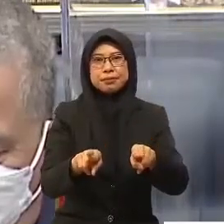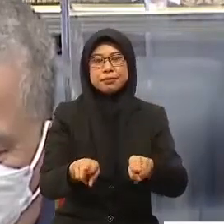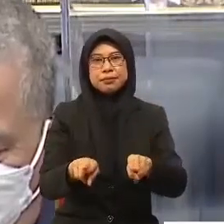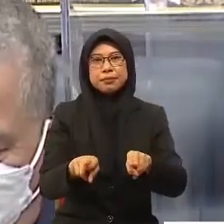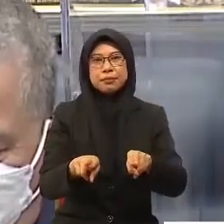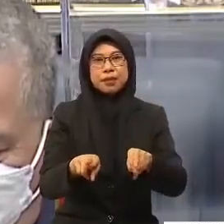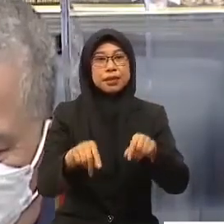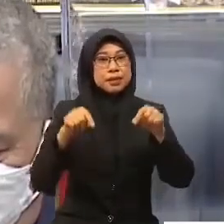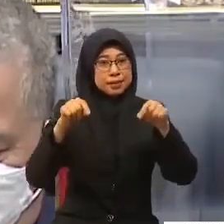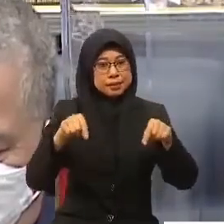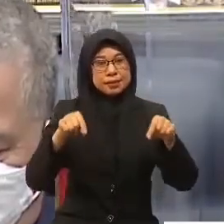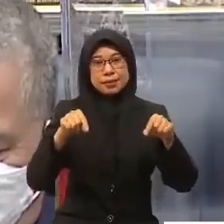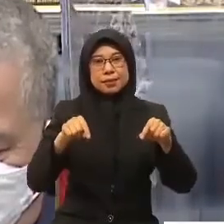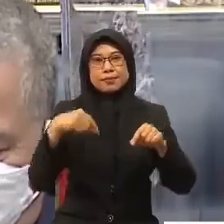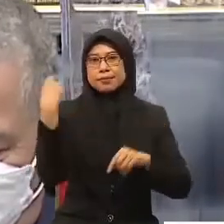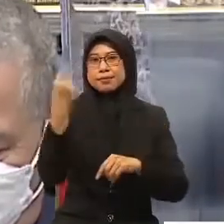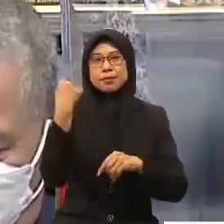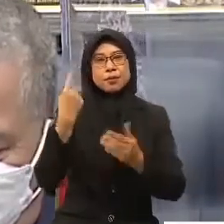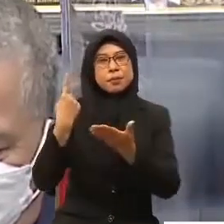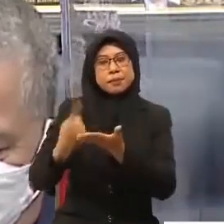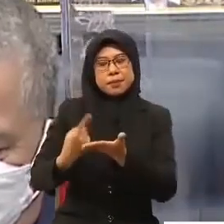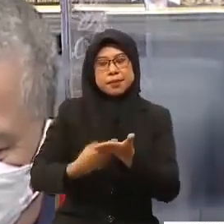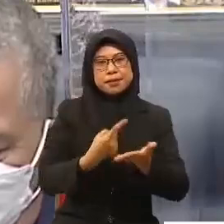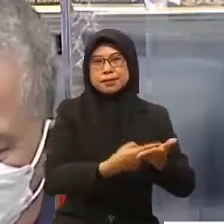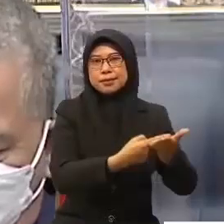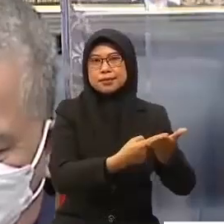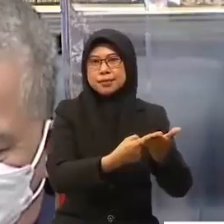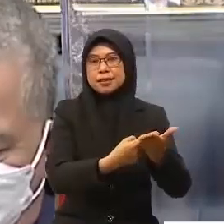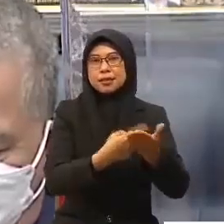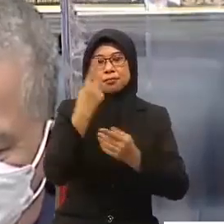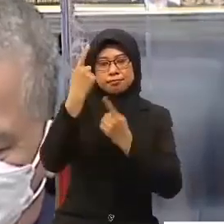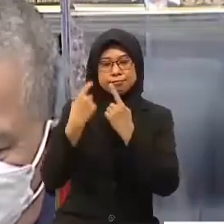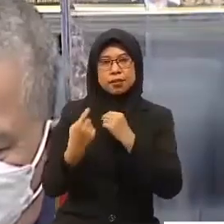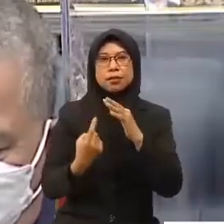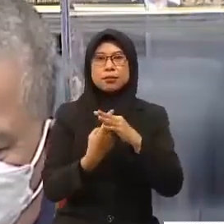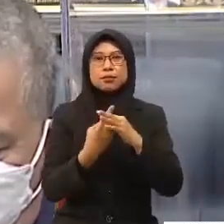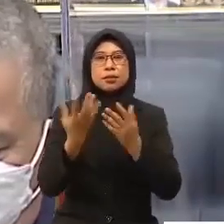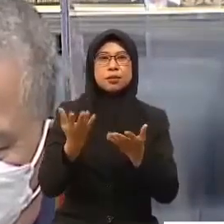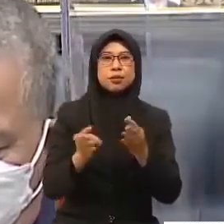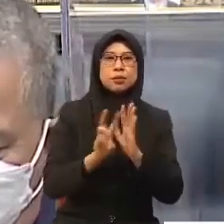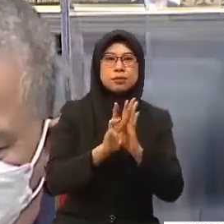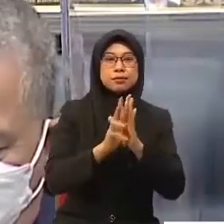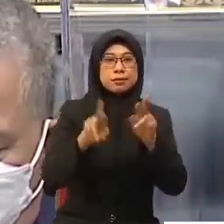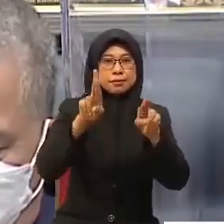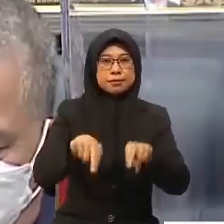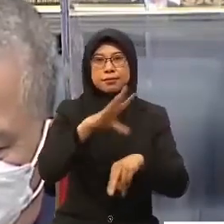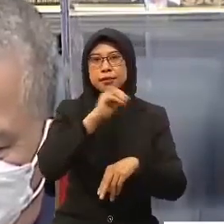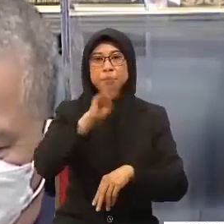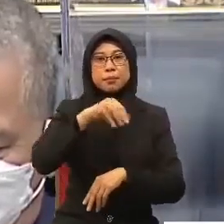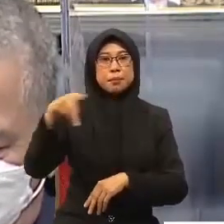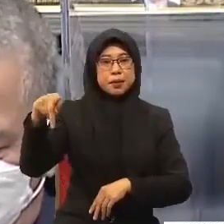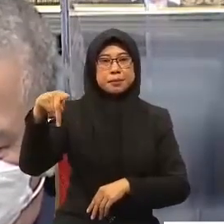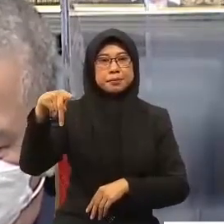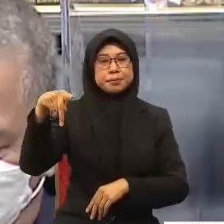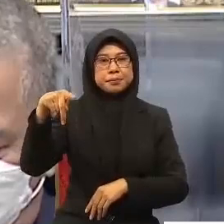berjumlah 335 gitu untuk bencana banjir monsun timur laut 2122 di bawah kumpulan uang amanah bencana